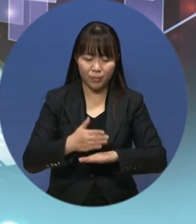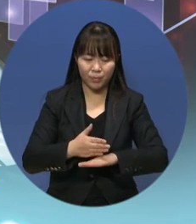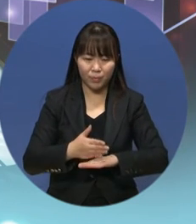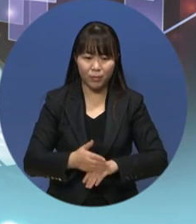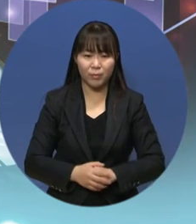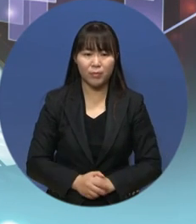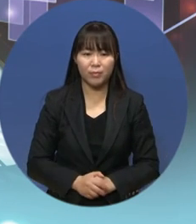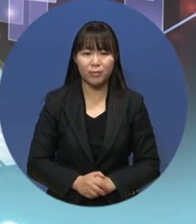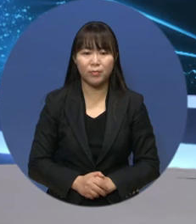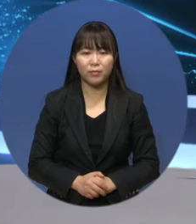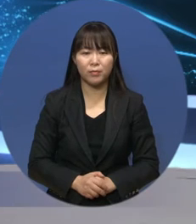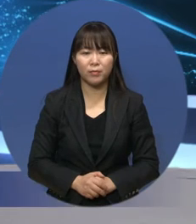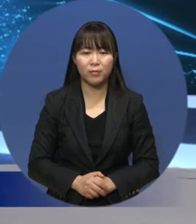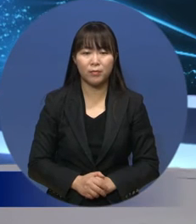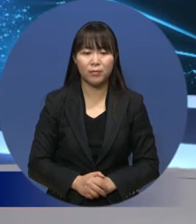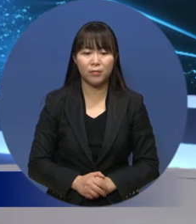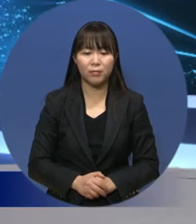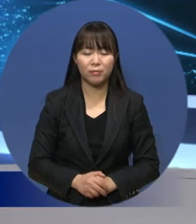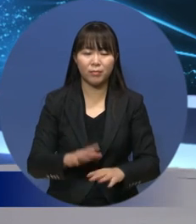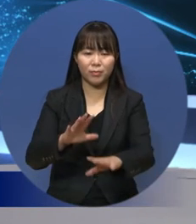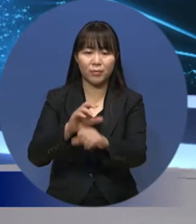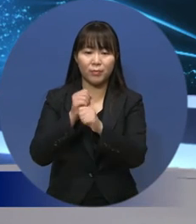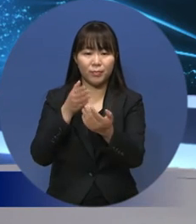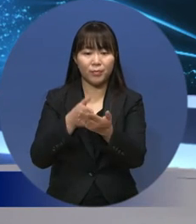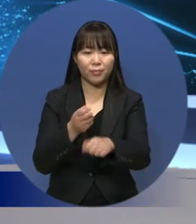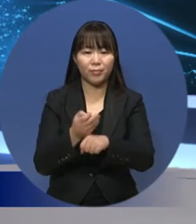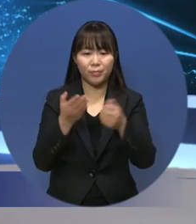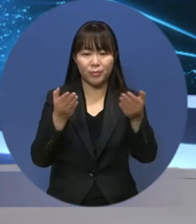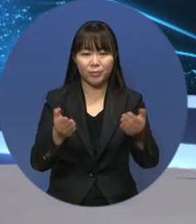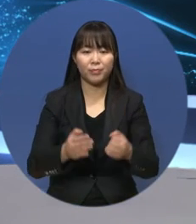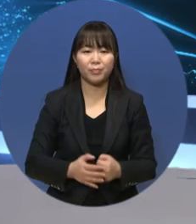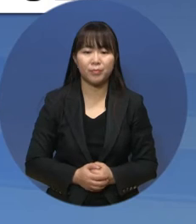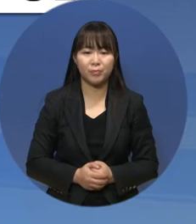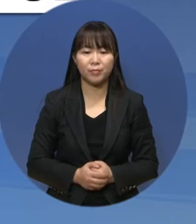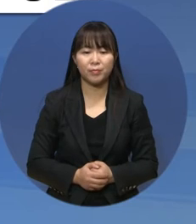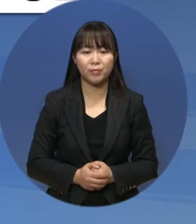감사합니다 이어서 간추린 뉴스 전해드립니다